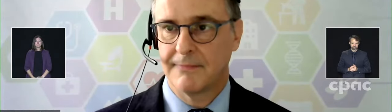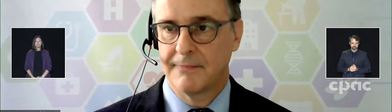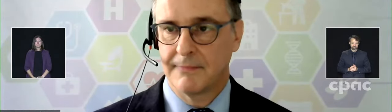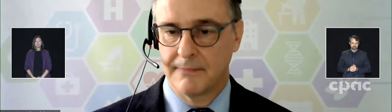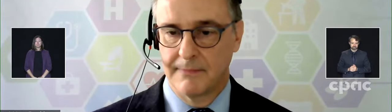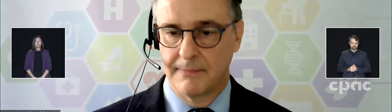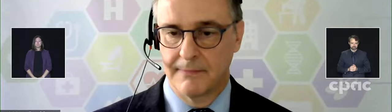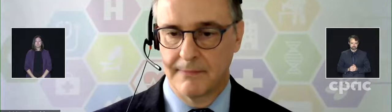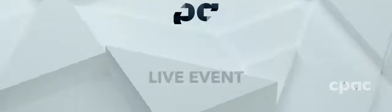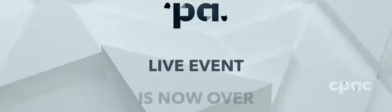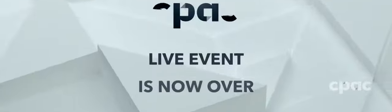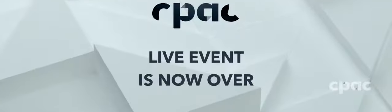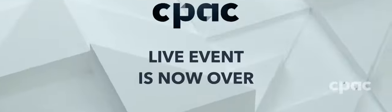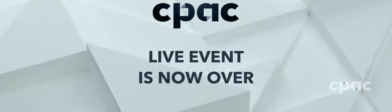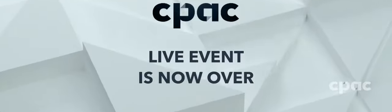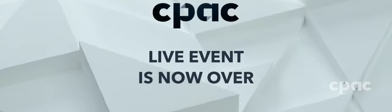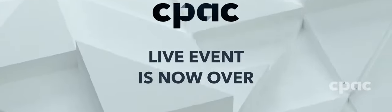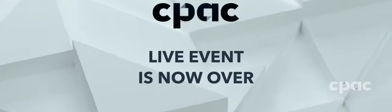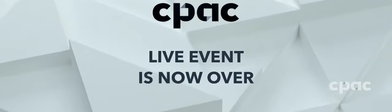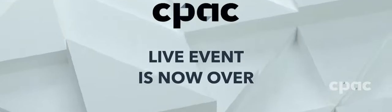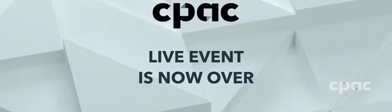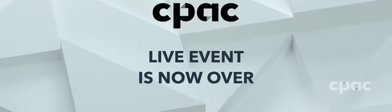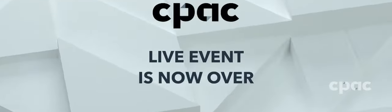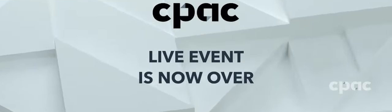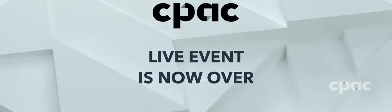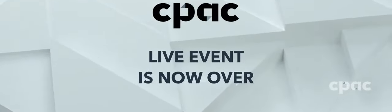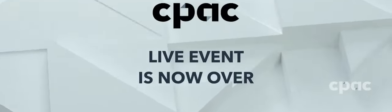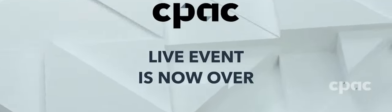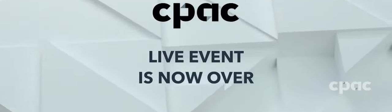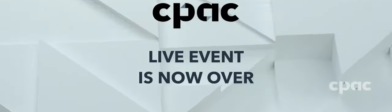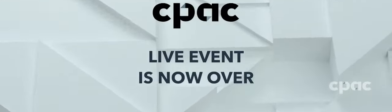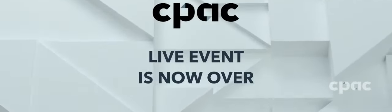ST' 501 Sous-titrage FR ?